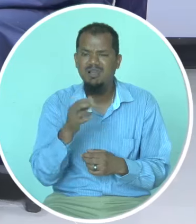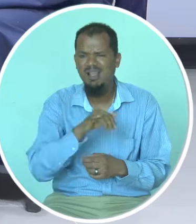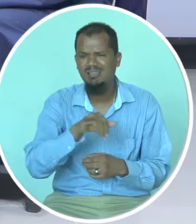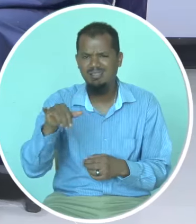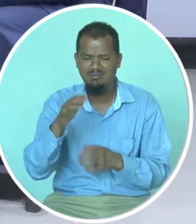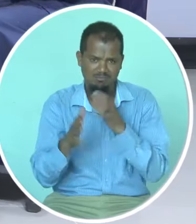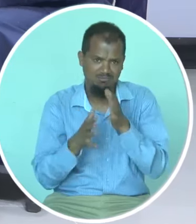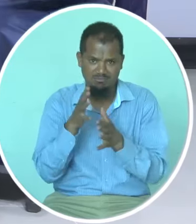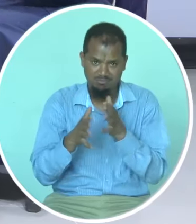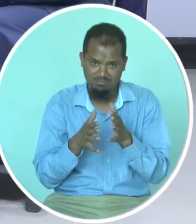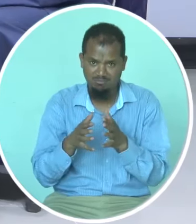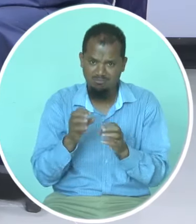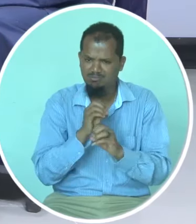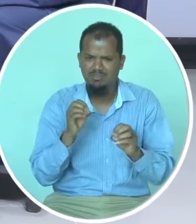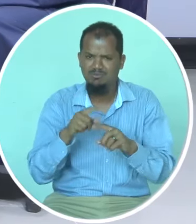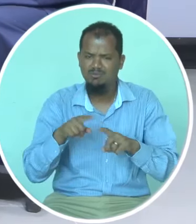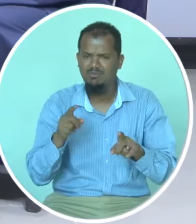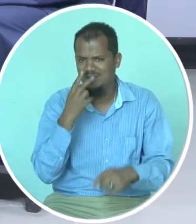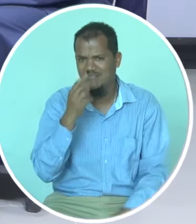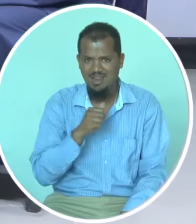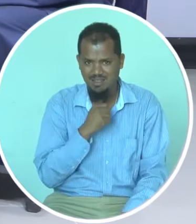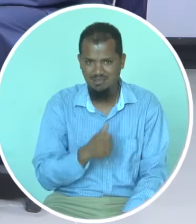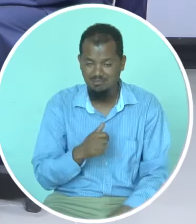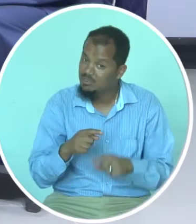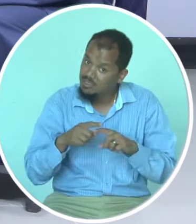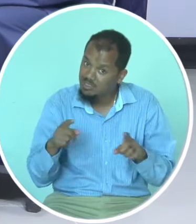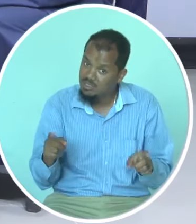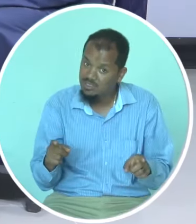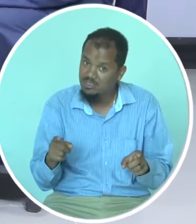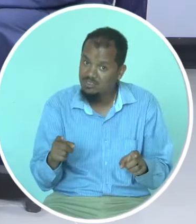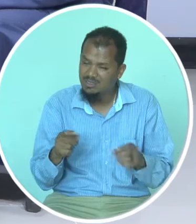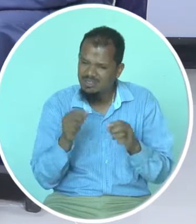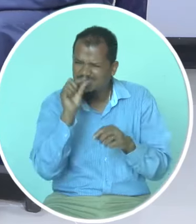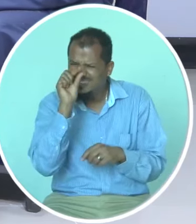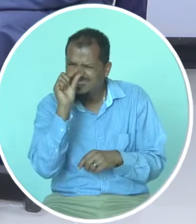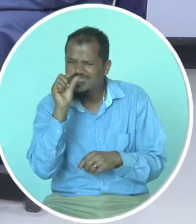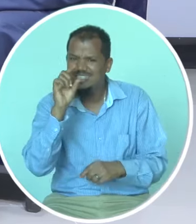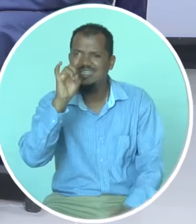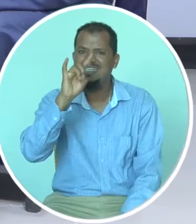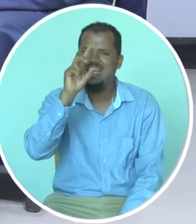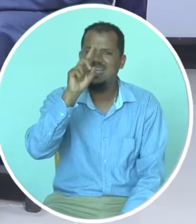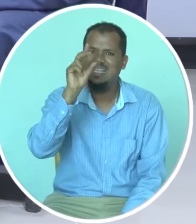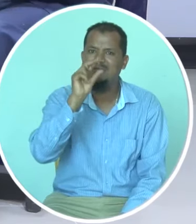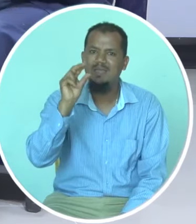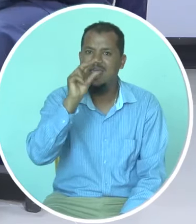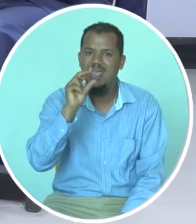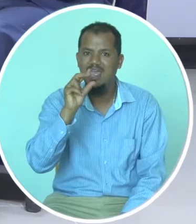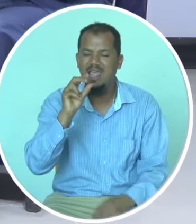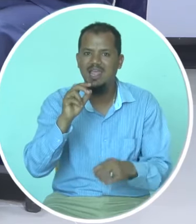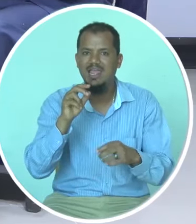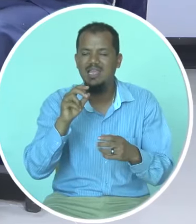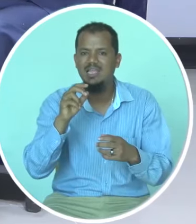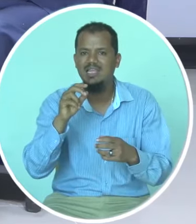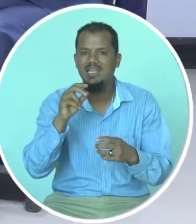አንድ ምልክት ቋንቋ ነው ምንም አይነት ልዩነት አናይም ነገር ግን መጠነኛ የሆነ የዘይ ልዩነት አለ ዘይ